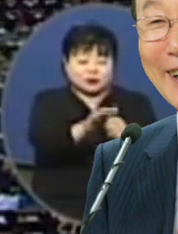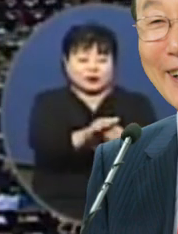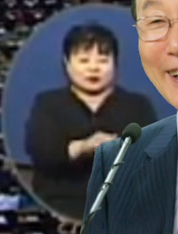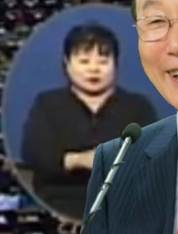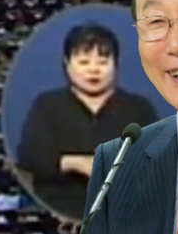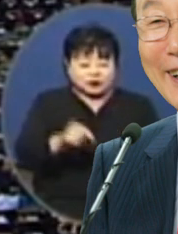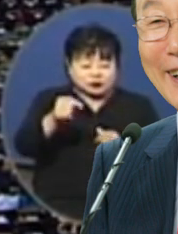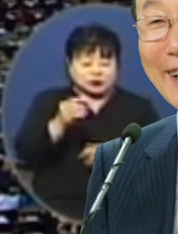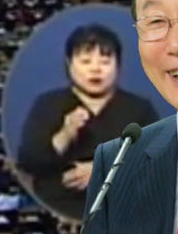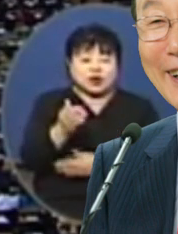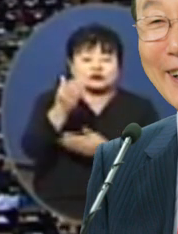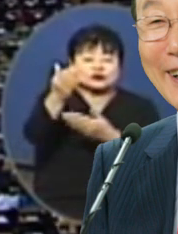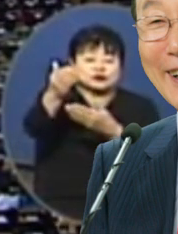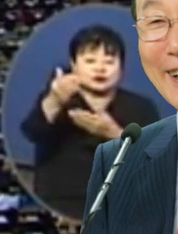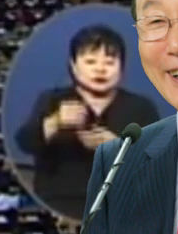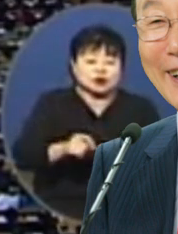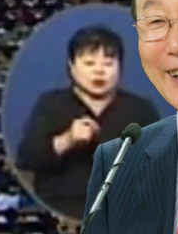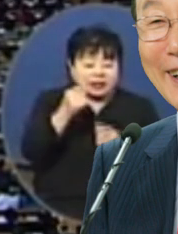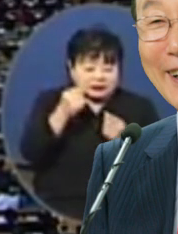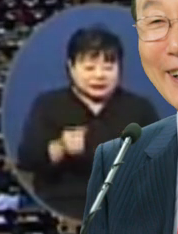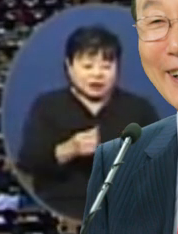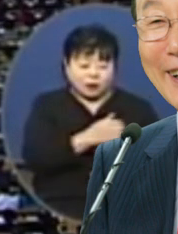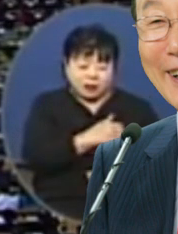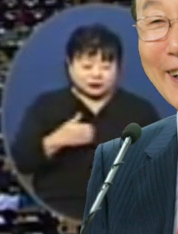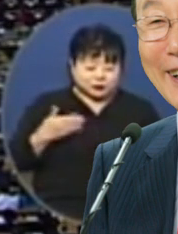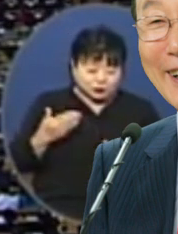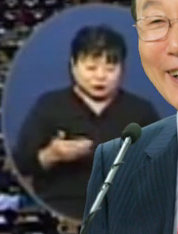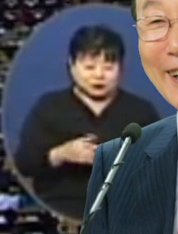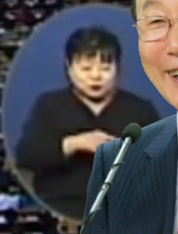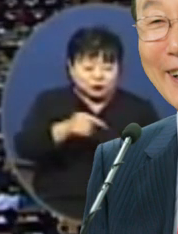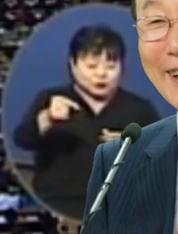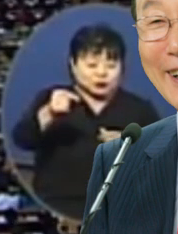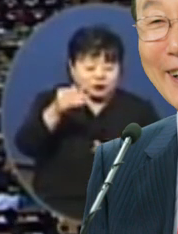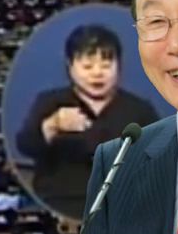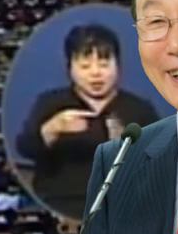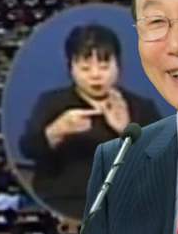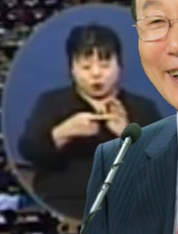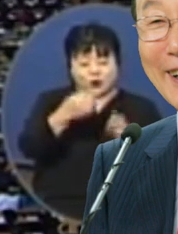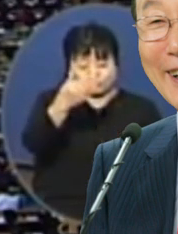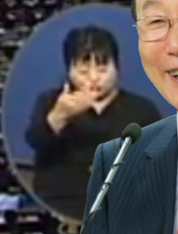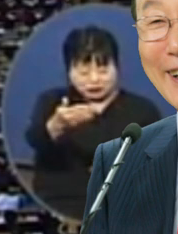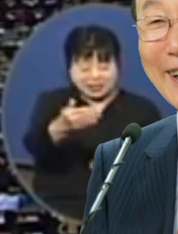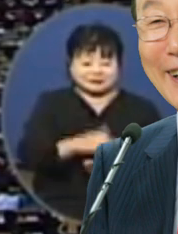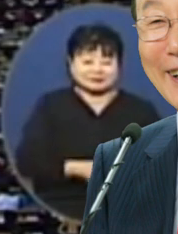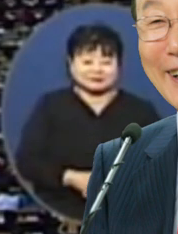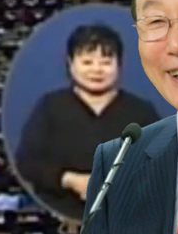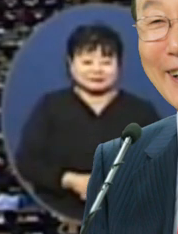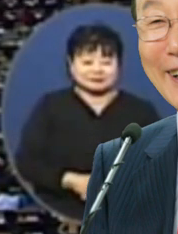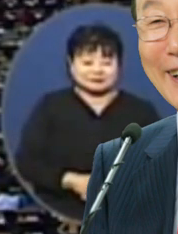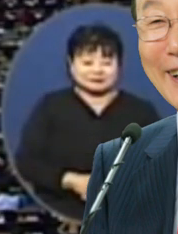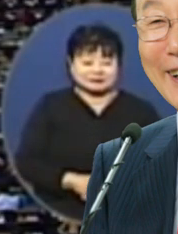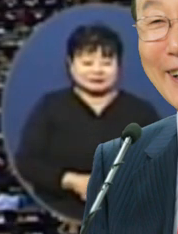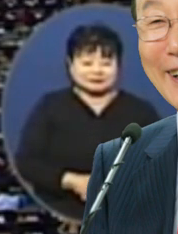영화롭게 하리라. 내가 장수함으로 저를 만족해 하며 나의 구원을 보이리라고 말씀하신 것입니다.